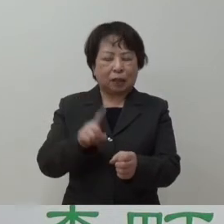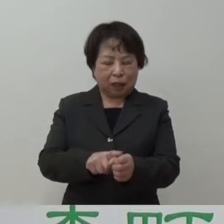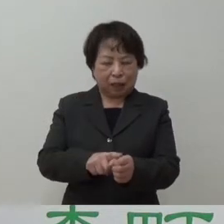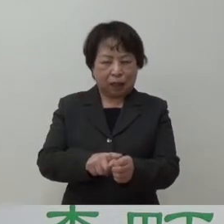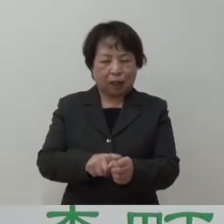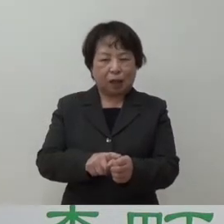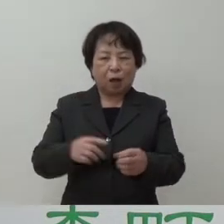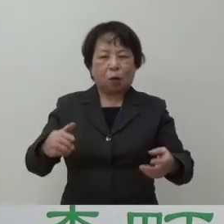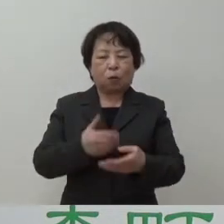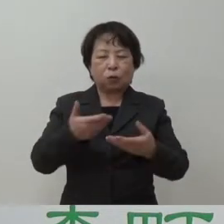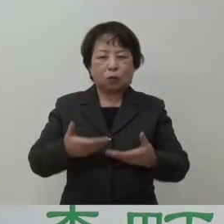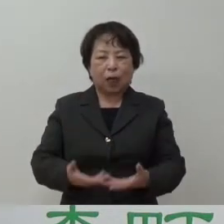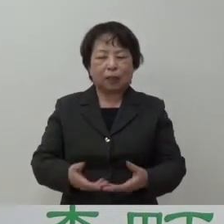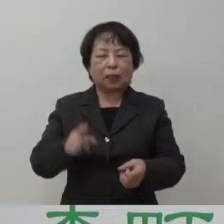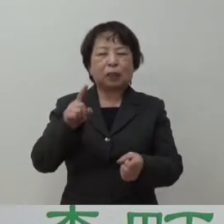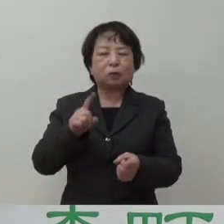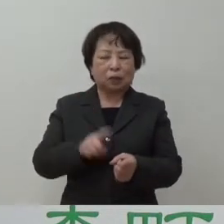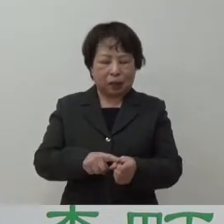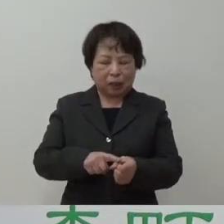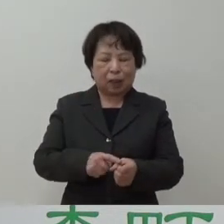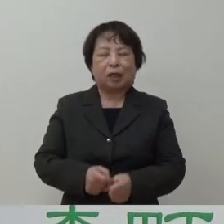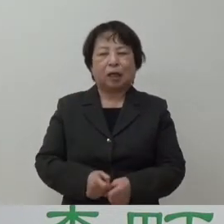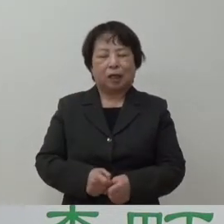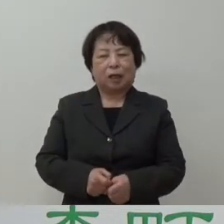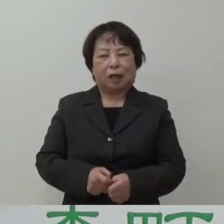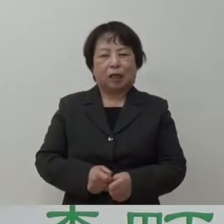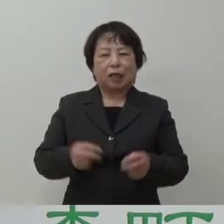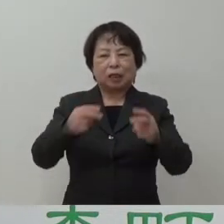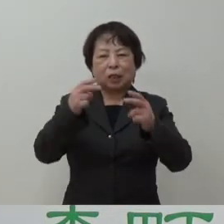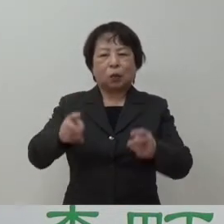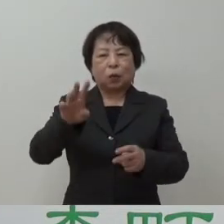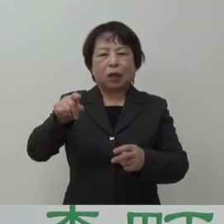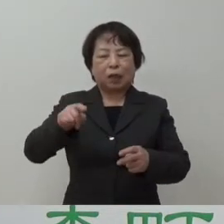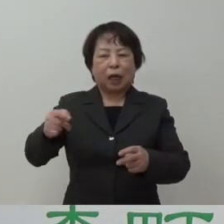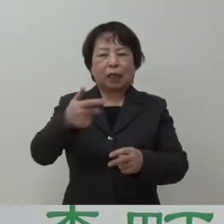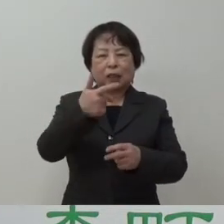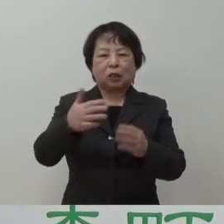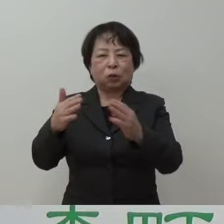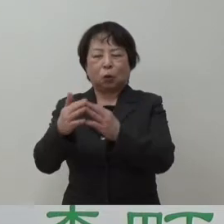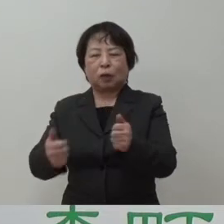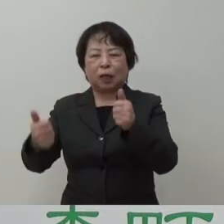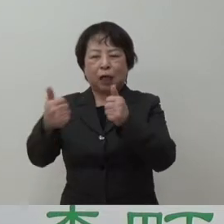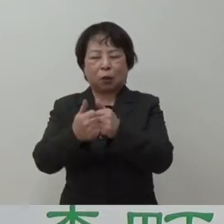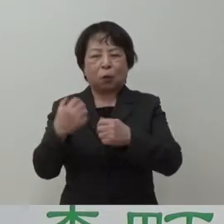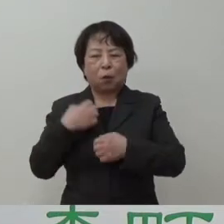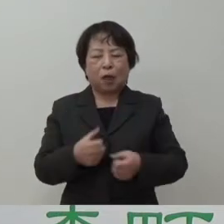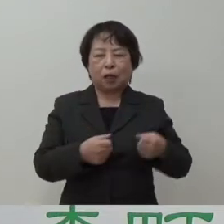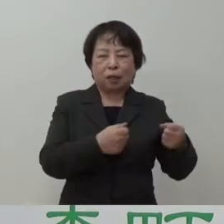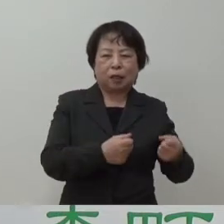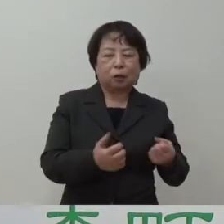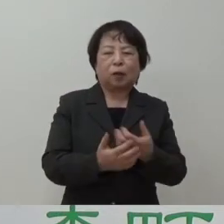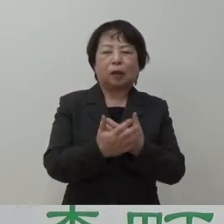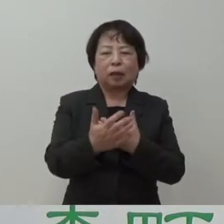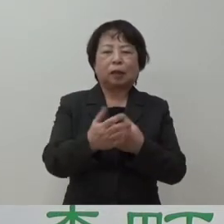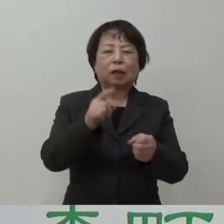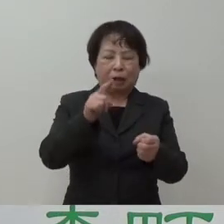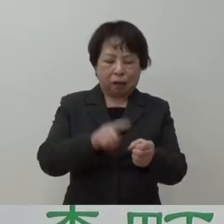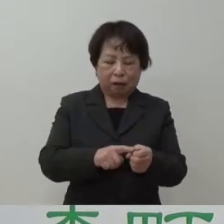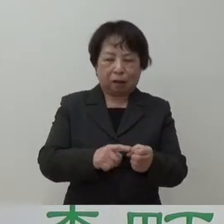交通安全について、静岡県市長対抗駅伝競争大会について